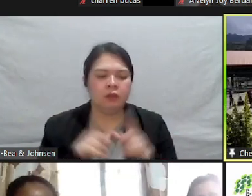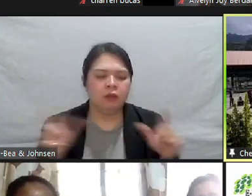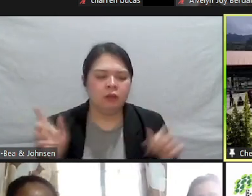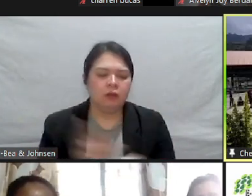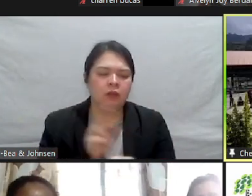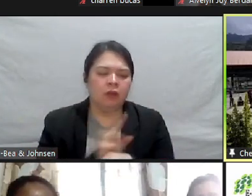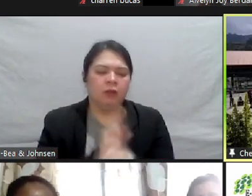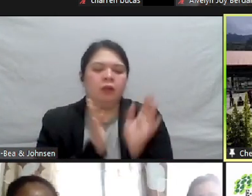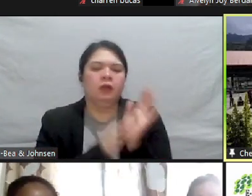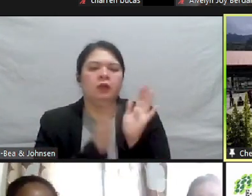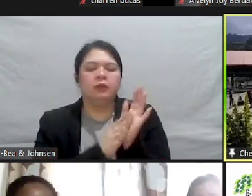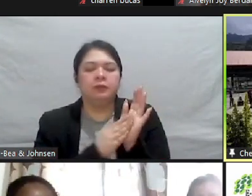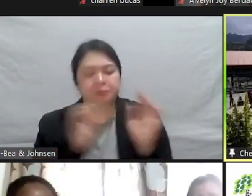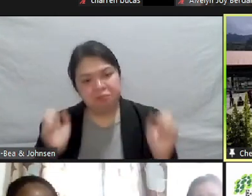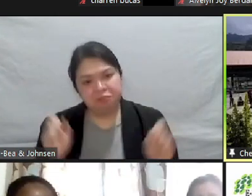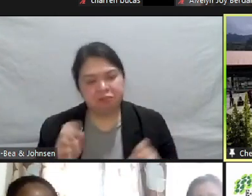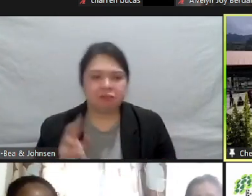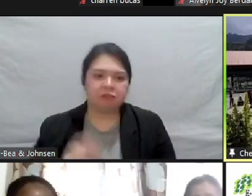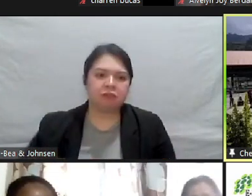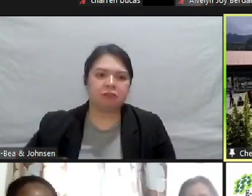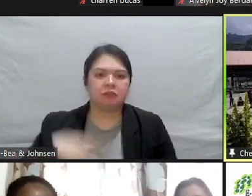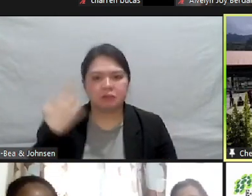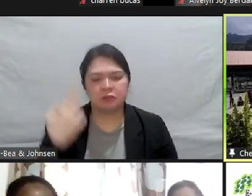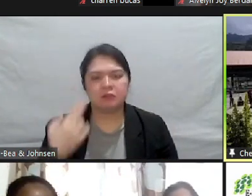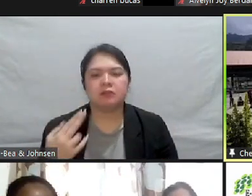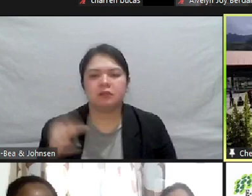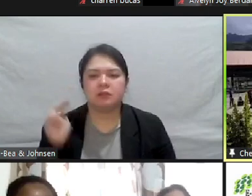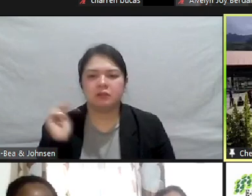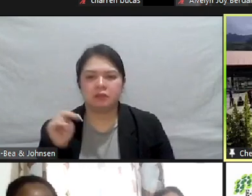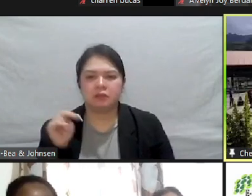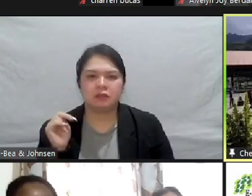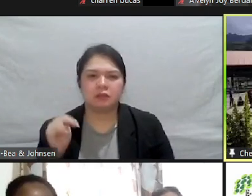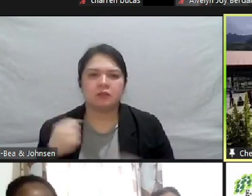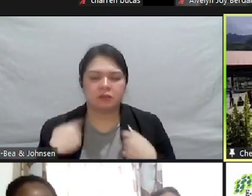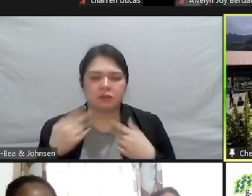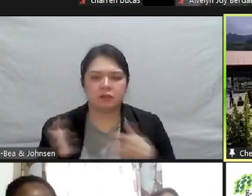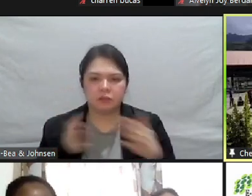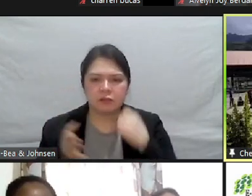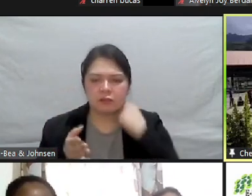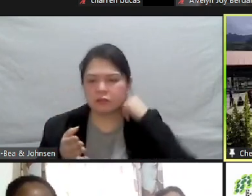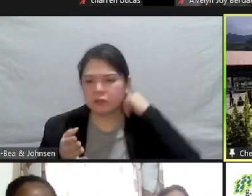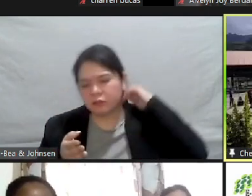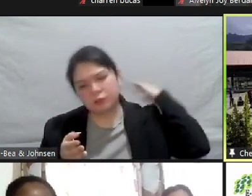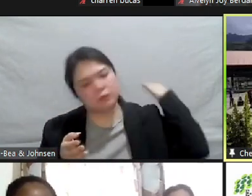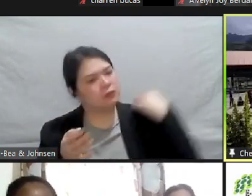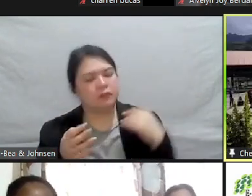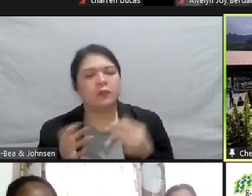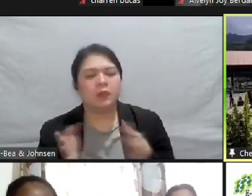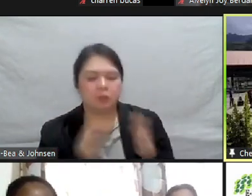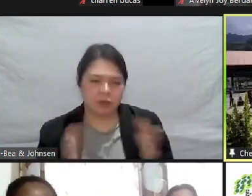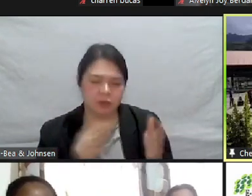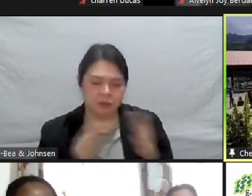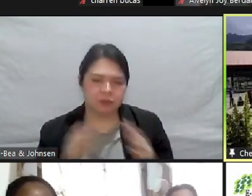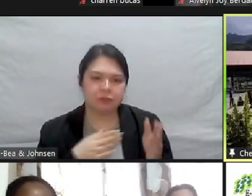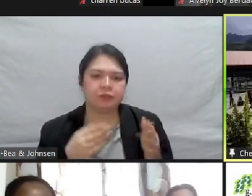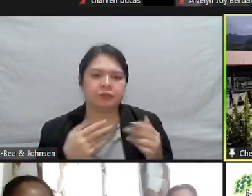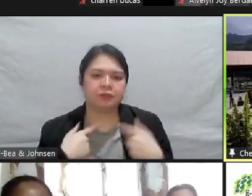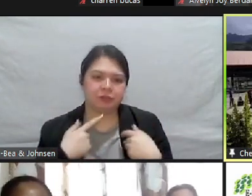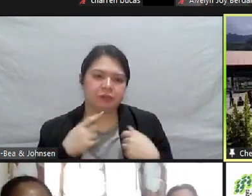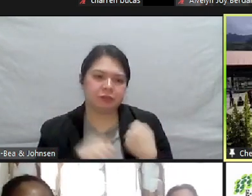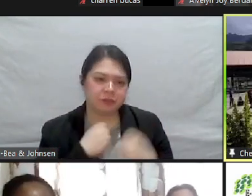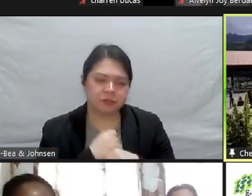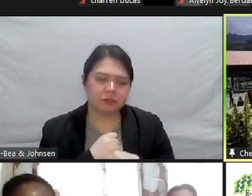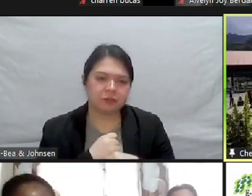Pwede naman na tumaas. Ano? Kailangan lang natin magplano maybe for the next 20 years. Doable siya. Kasi